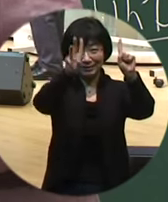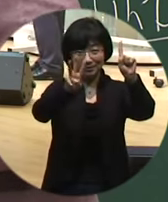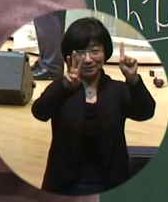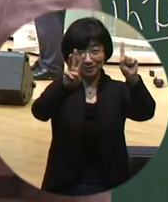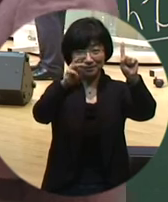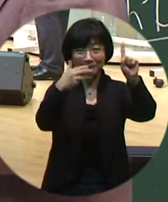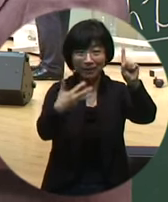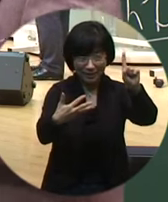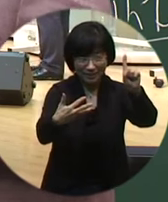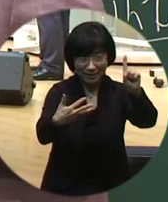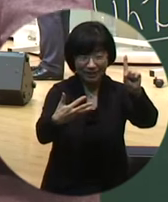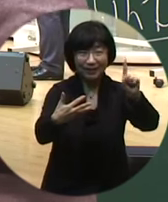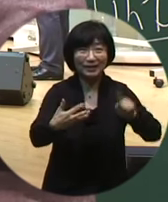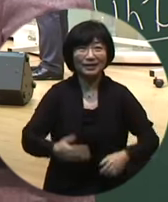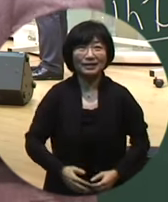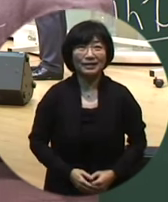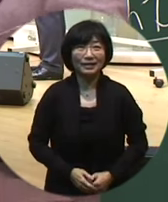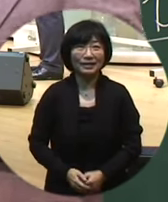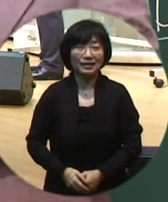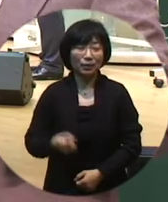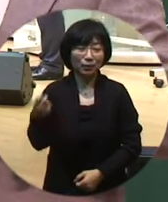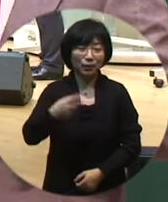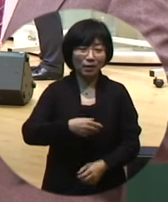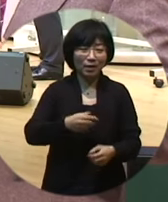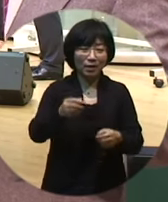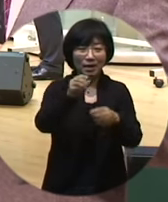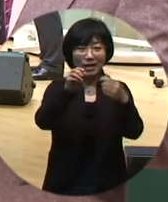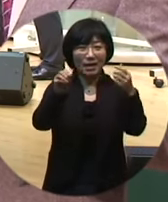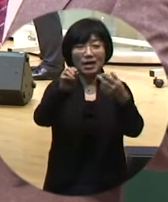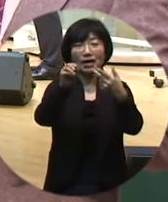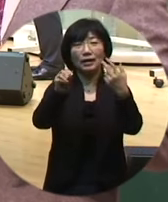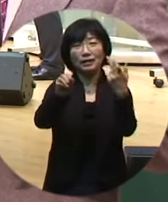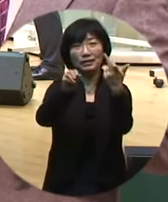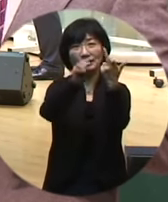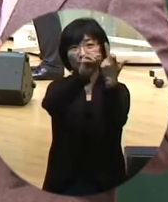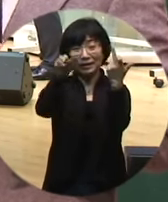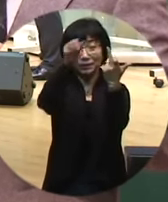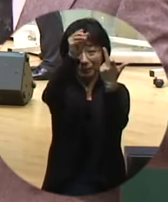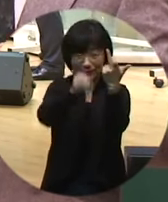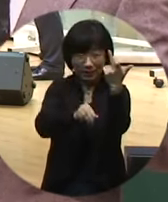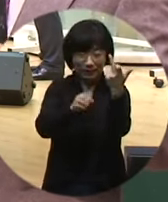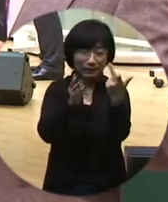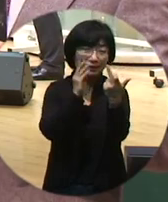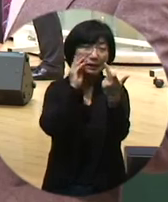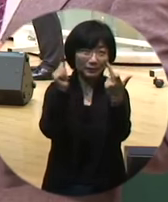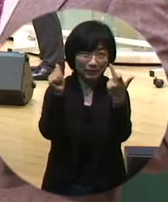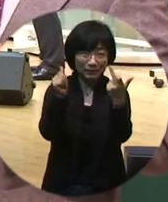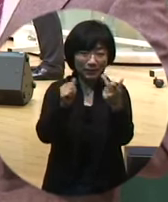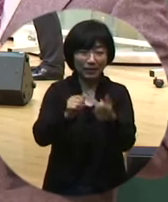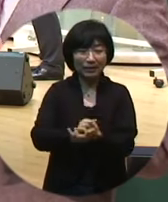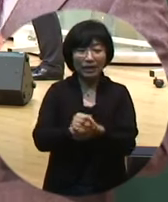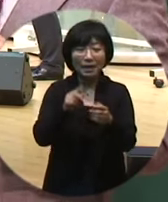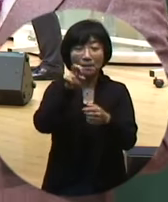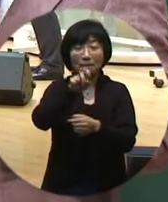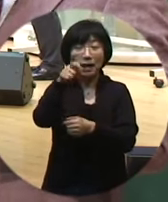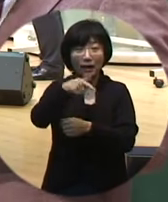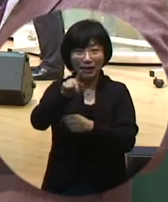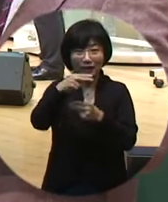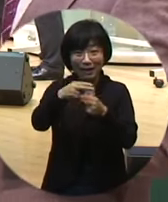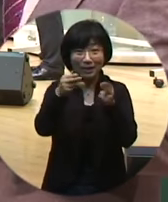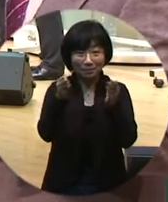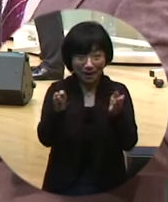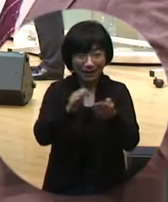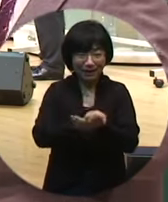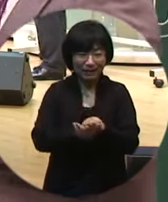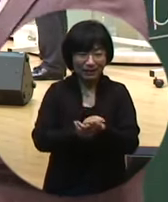1, 3, and 8. 저 갈보리산, 감람산, 마가다락방의 언약을 일심, 전심, 지속으로 누려라. It's to